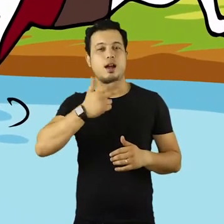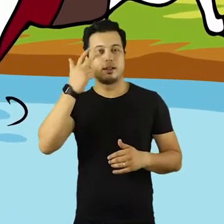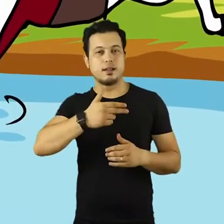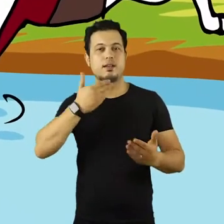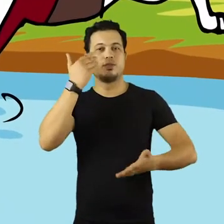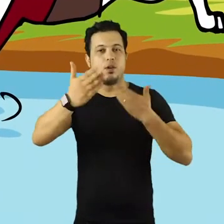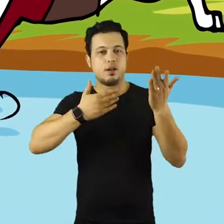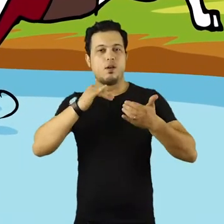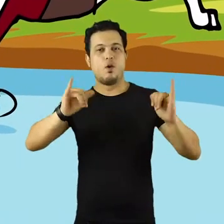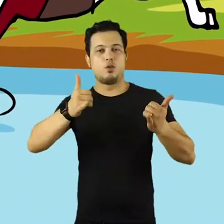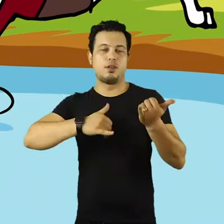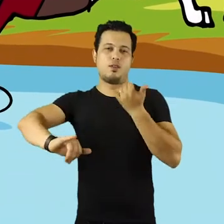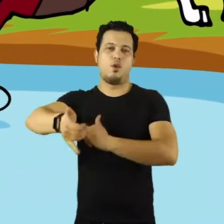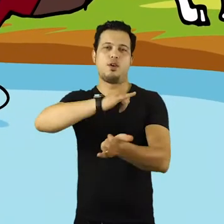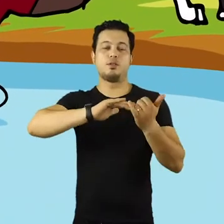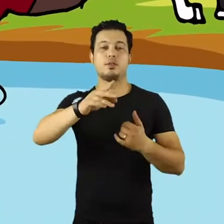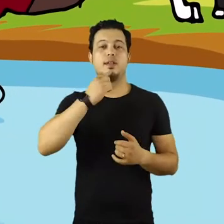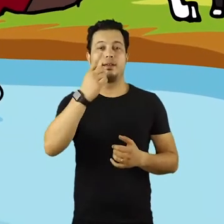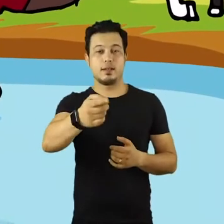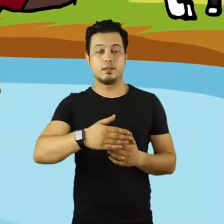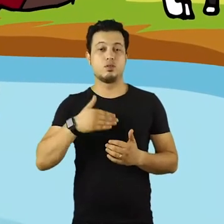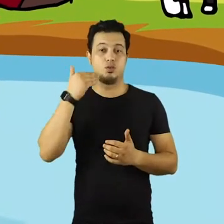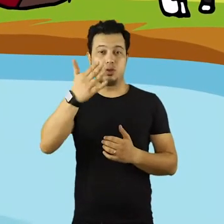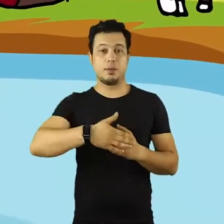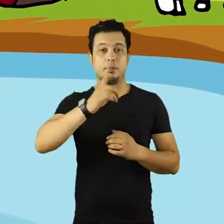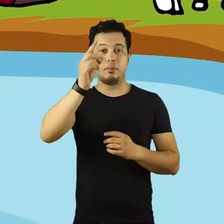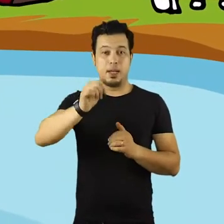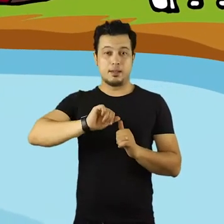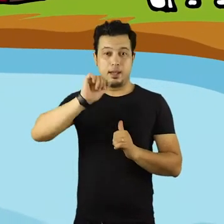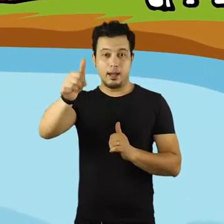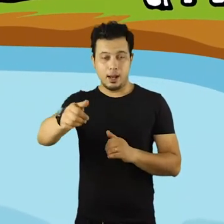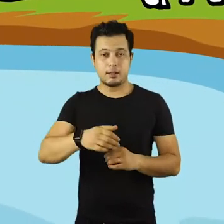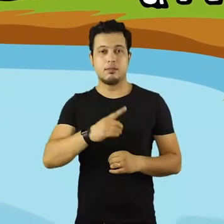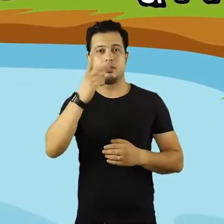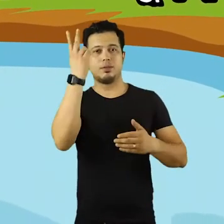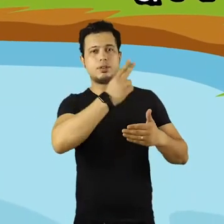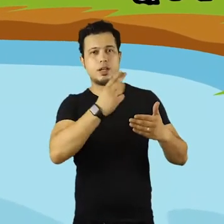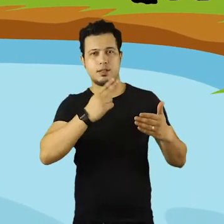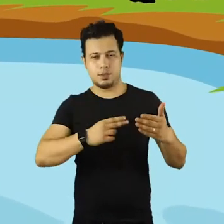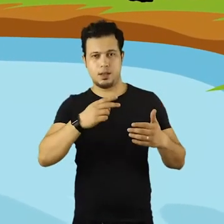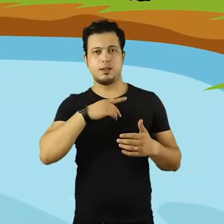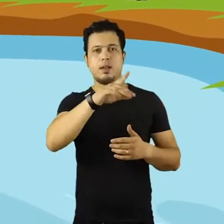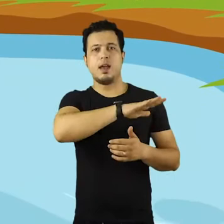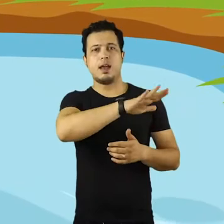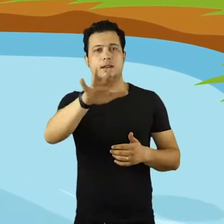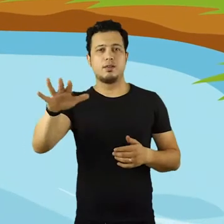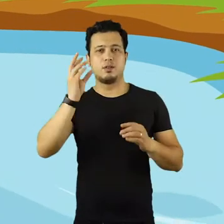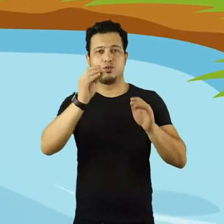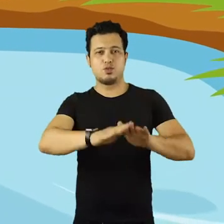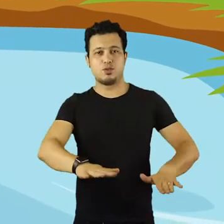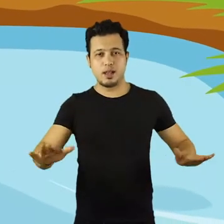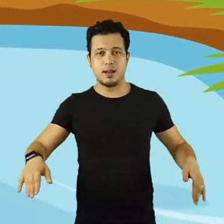oyunlar oynanıyordu. Derken biraz ileride resim çizen ve etrafında onlarca çocukla